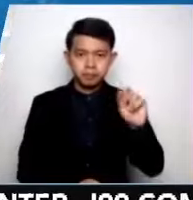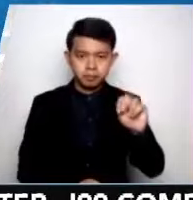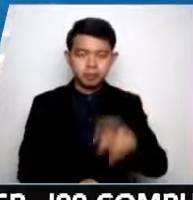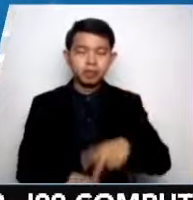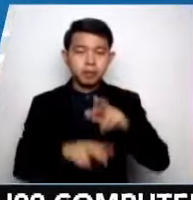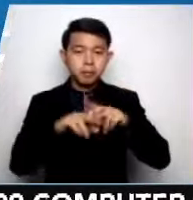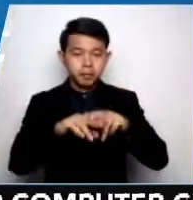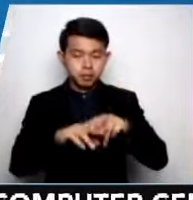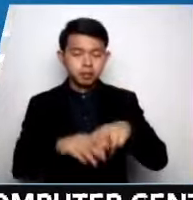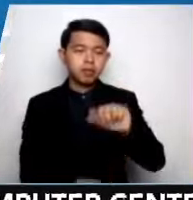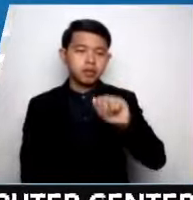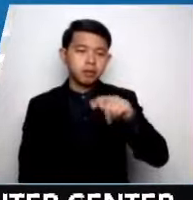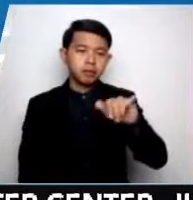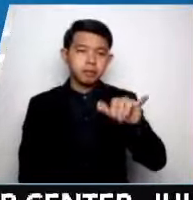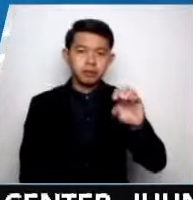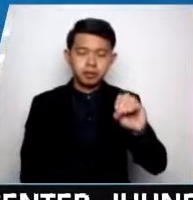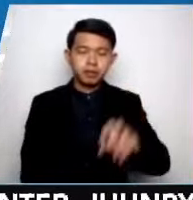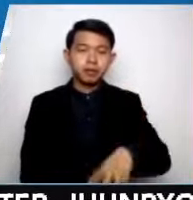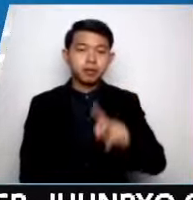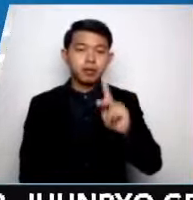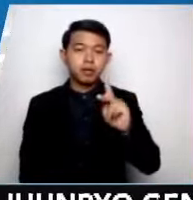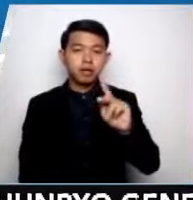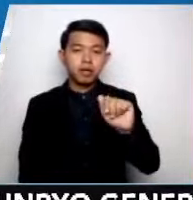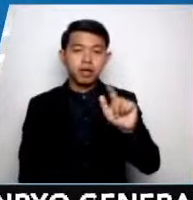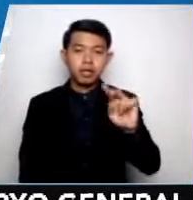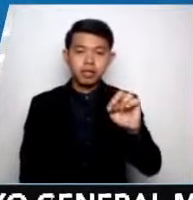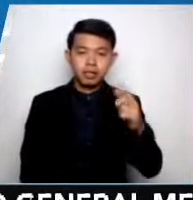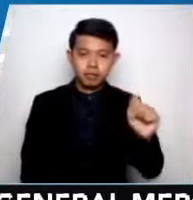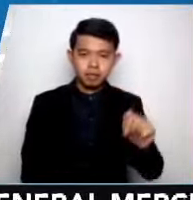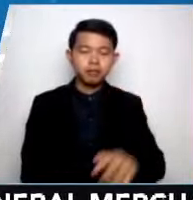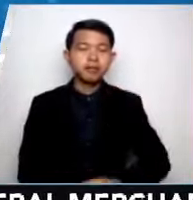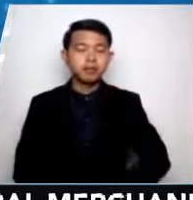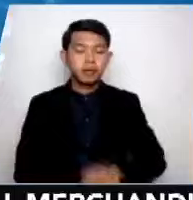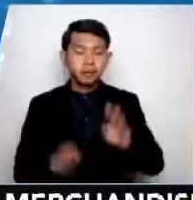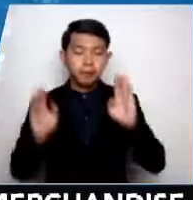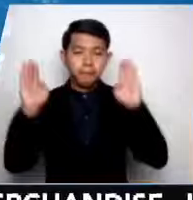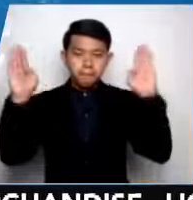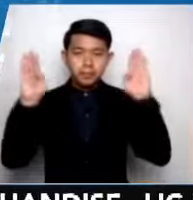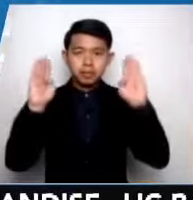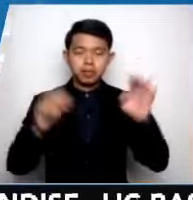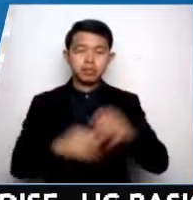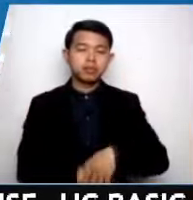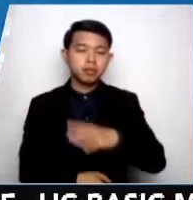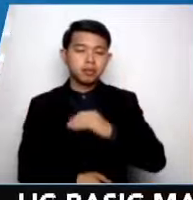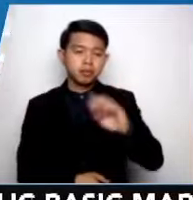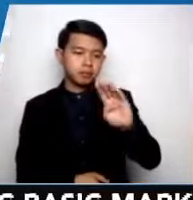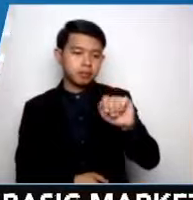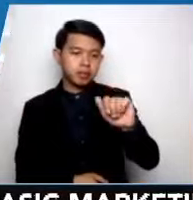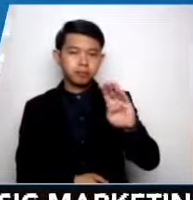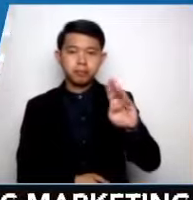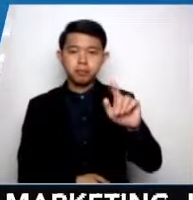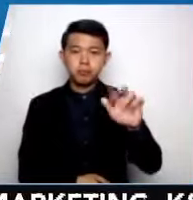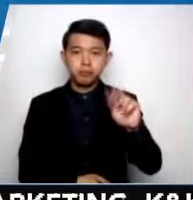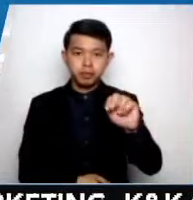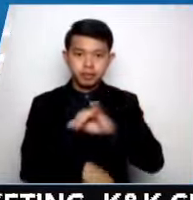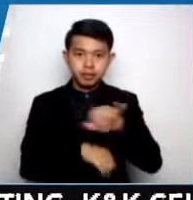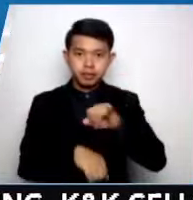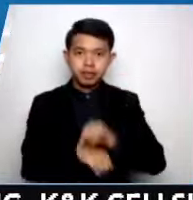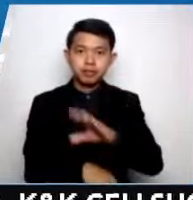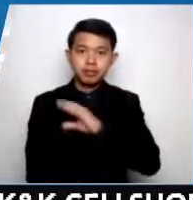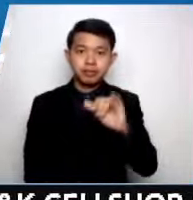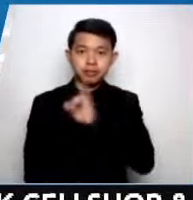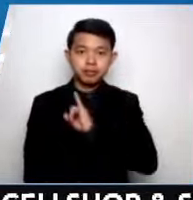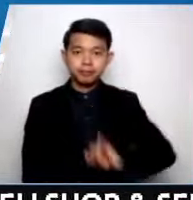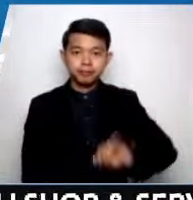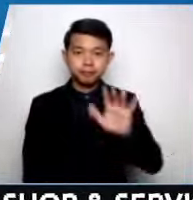Mountain Province, Ifugao, Benguet, Cagayan, kabilang ang Babuyan Islands at northwestern portion ng Isabela. Sa forecast